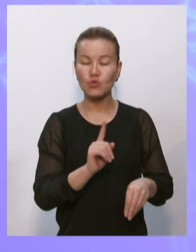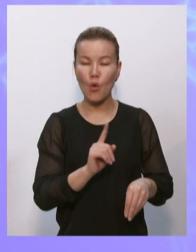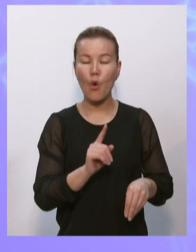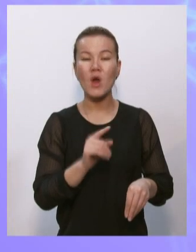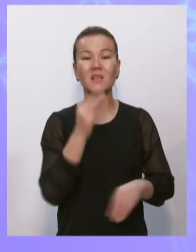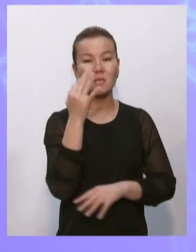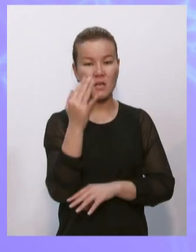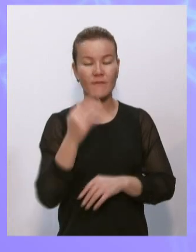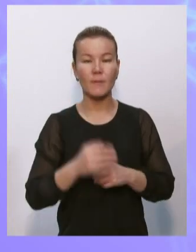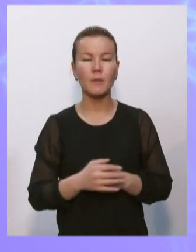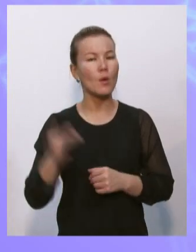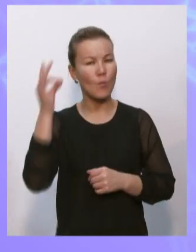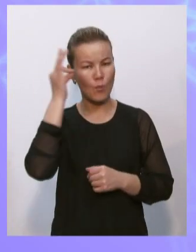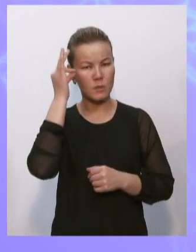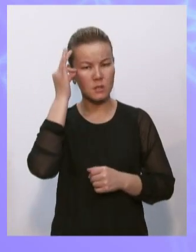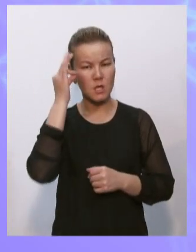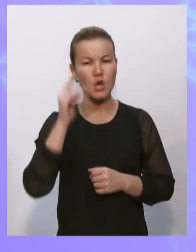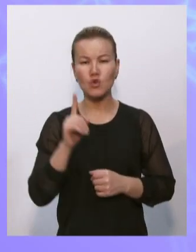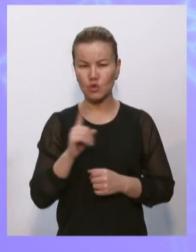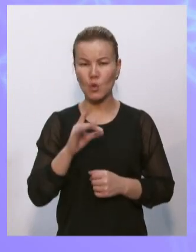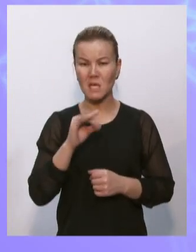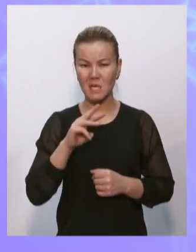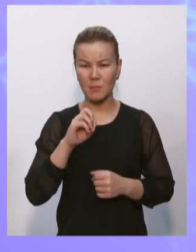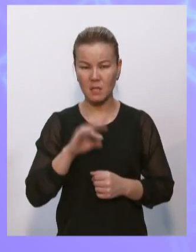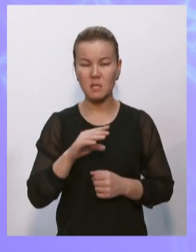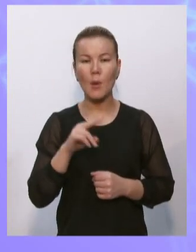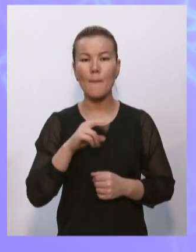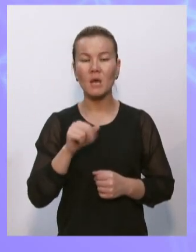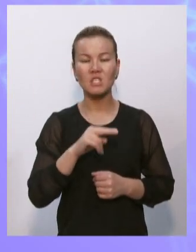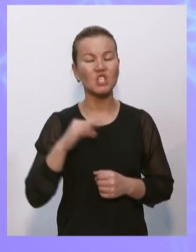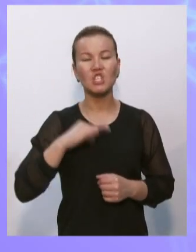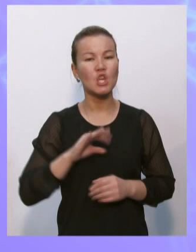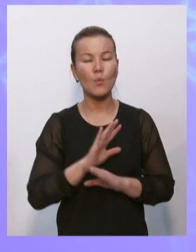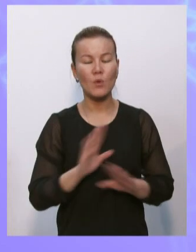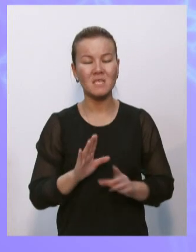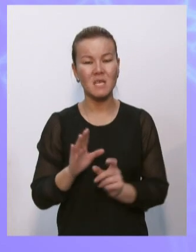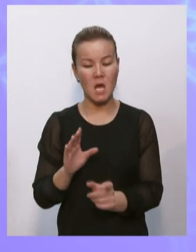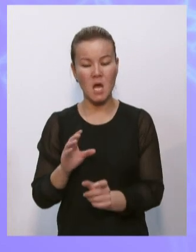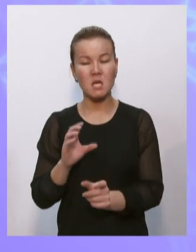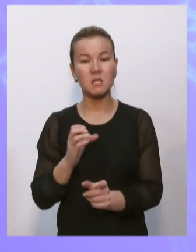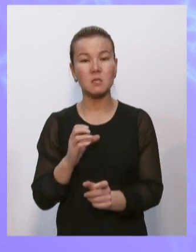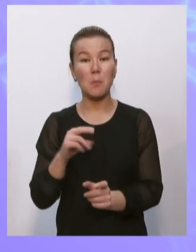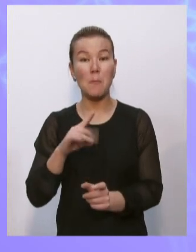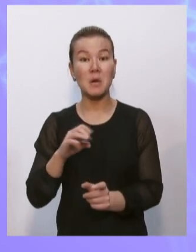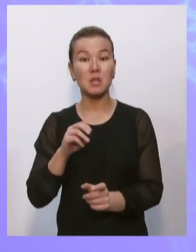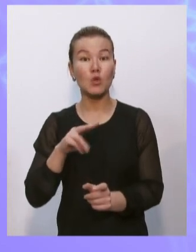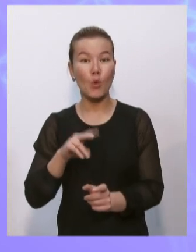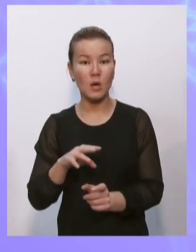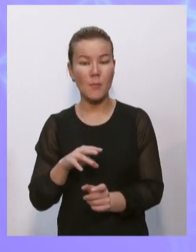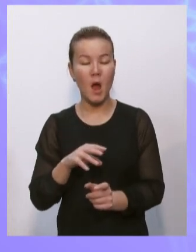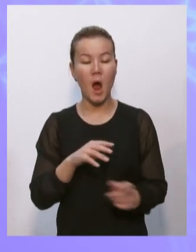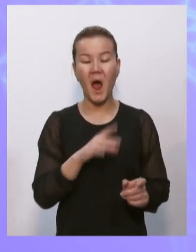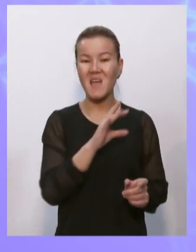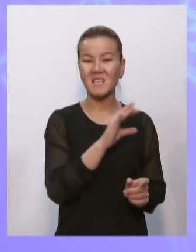Дерево. Помните, что именительный падеж не употребляется с предлогом, а винительный